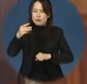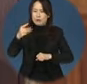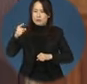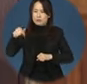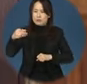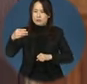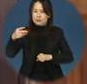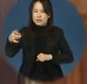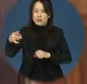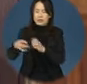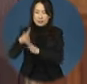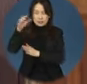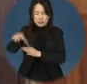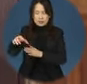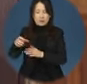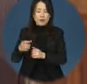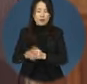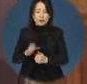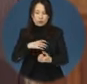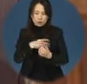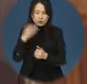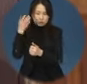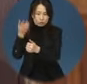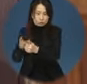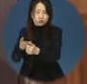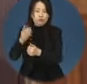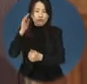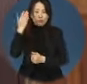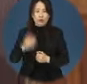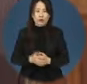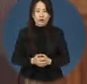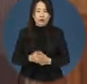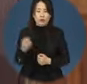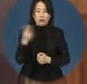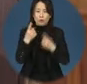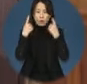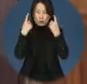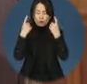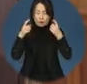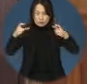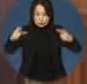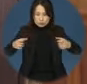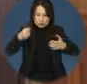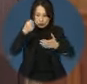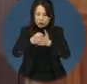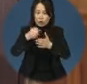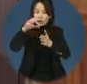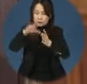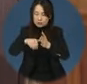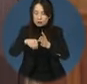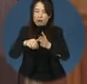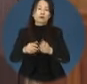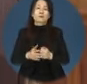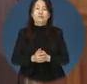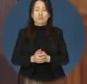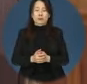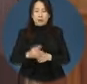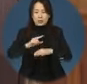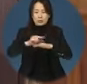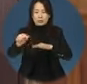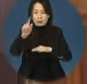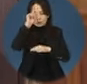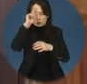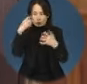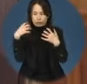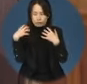된 지적을 하는데 있어서도 원래 국가 하던 것도 2차 꾸 이렇게 지방자치단체들이 지방 정부로 넘기는데